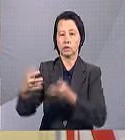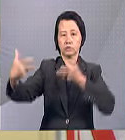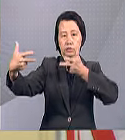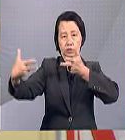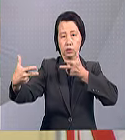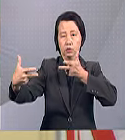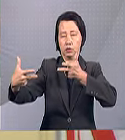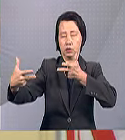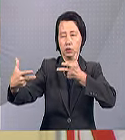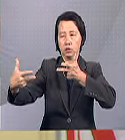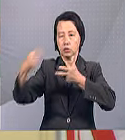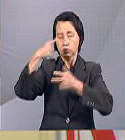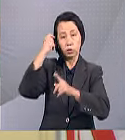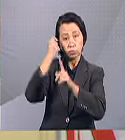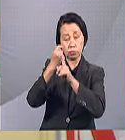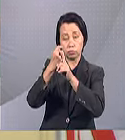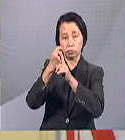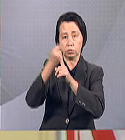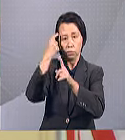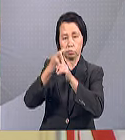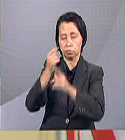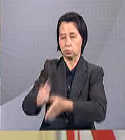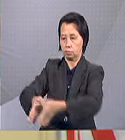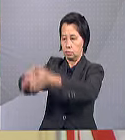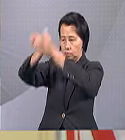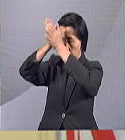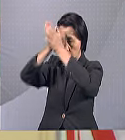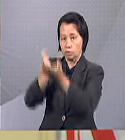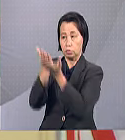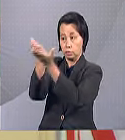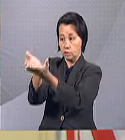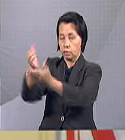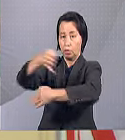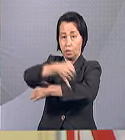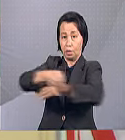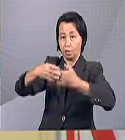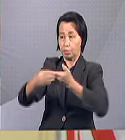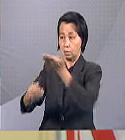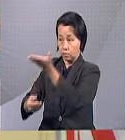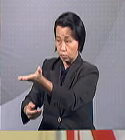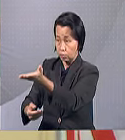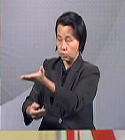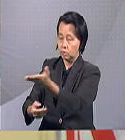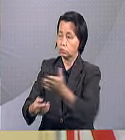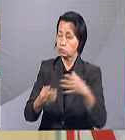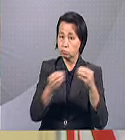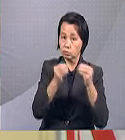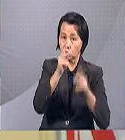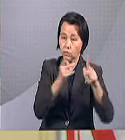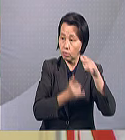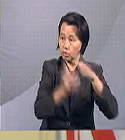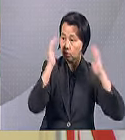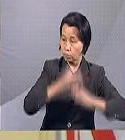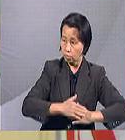video bagi tujuan mengangkat sembah cadangan garis panduan perluasan kapasiti solat Jumaat dan